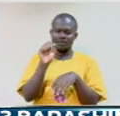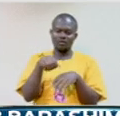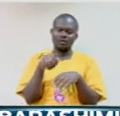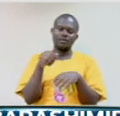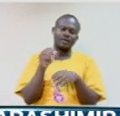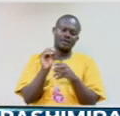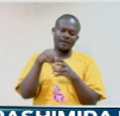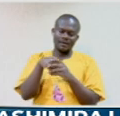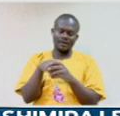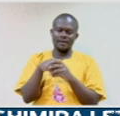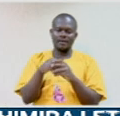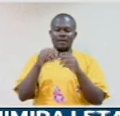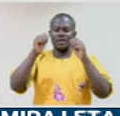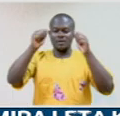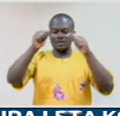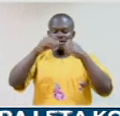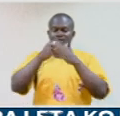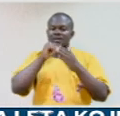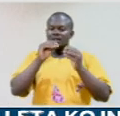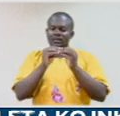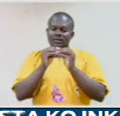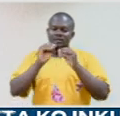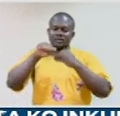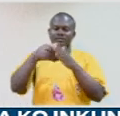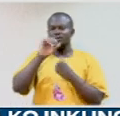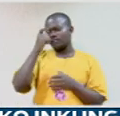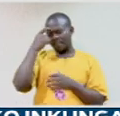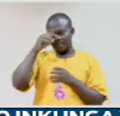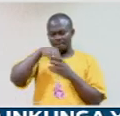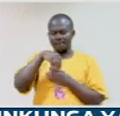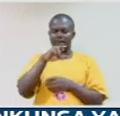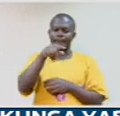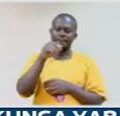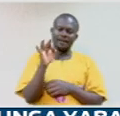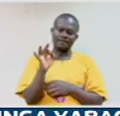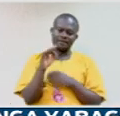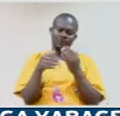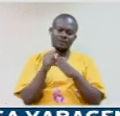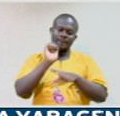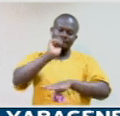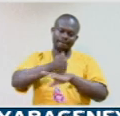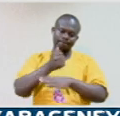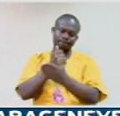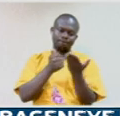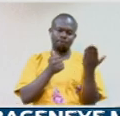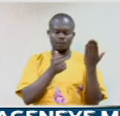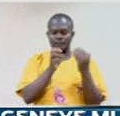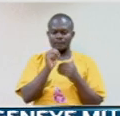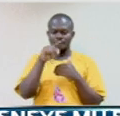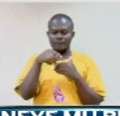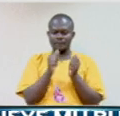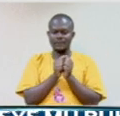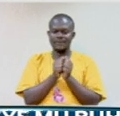guhurizahomo amashyaka ataravugaga rumwe na leta harimo na FPR inkotanyi hagashyirwaho n'inteko ishinga